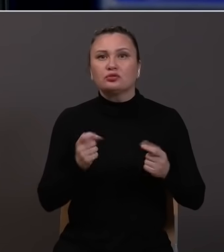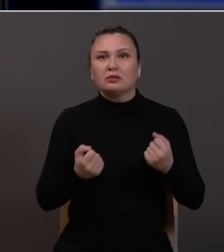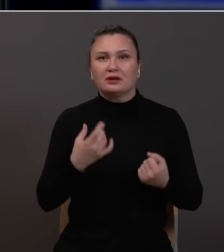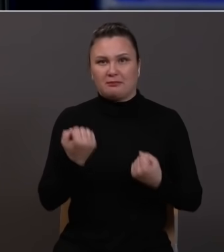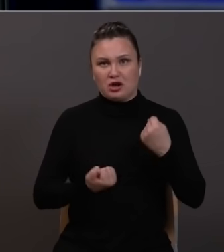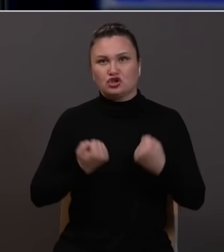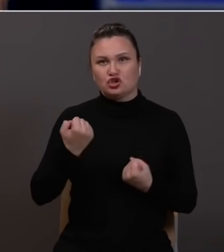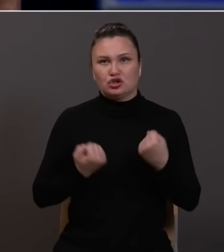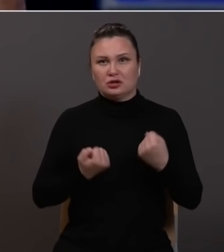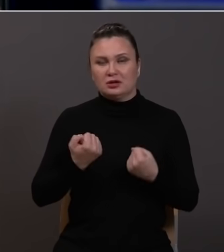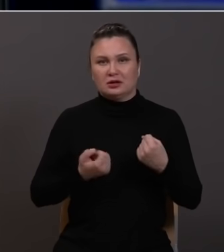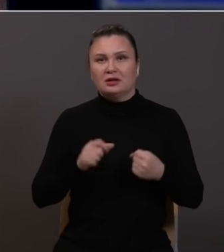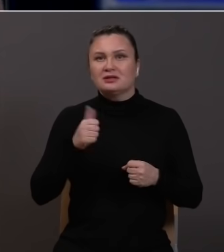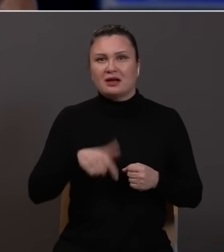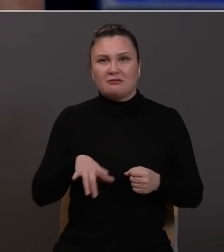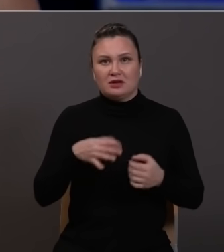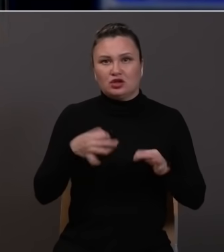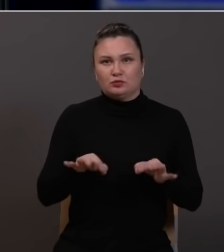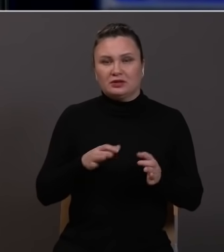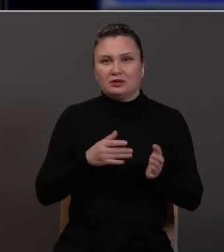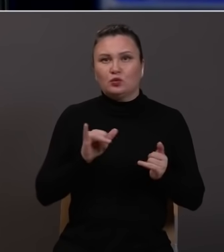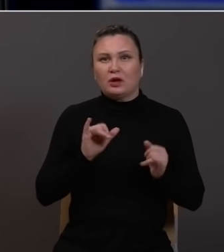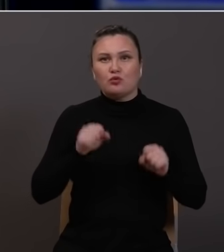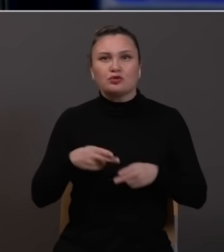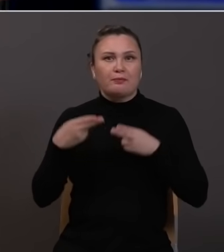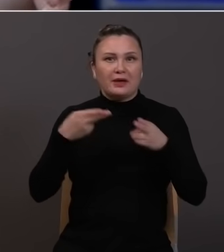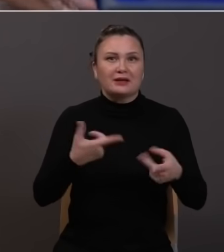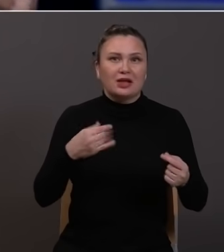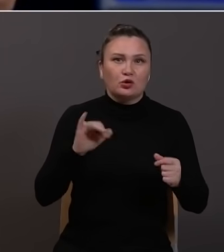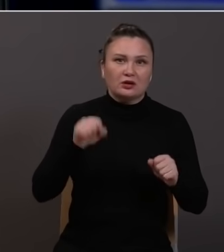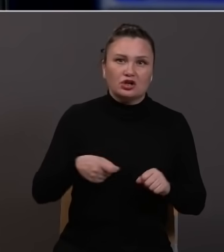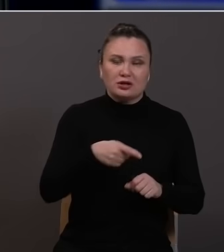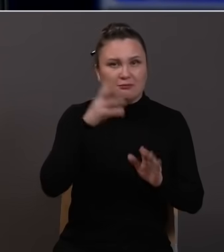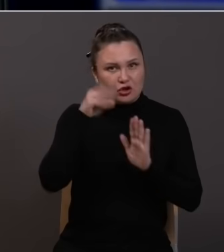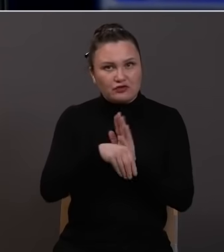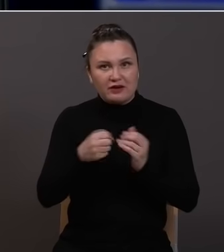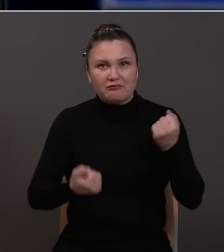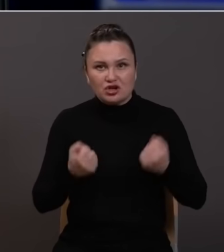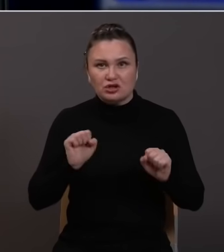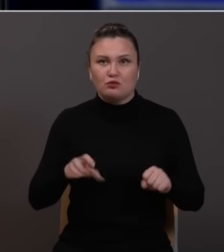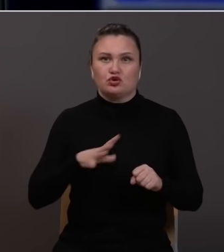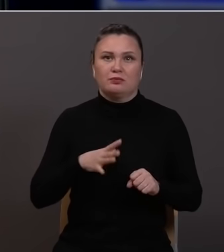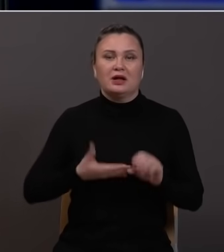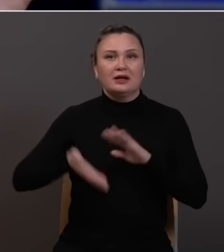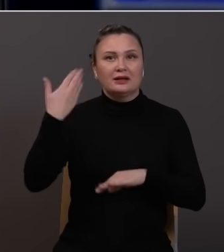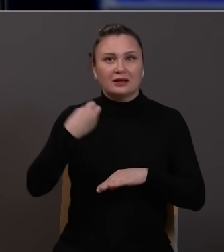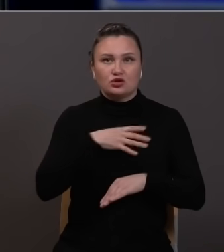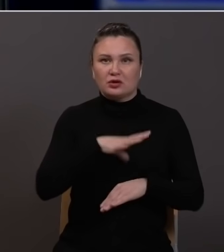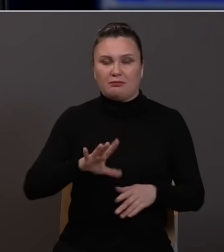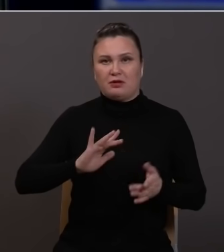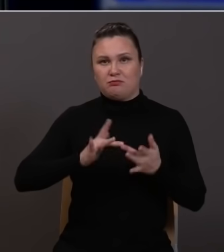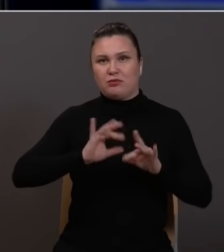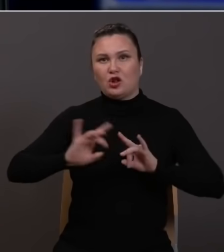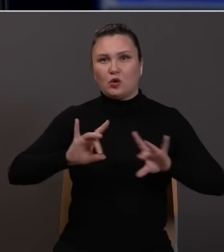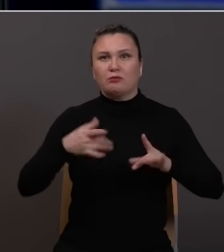на автомобилях, это был самый доступный транспорт, когда ты можешь куда-то приехать, где-то даже в них переночевать. Тогда я еще не был блогером, я